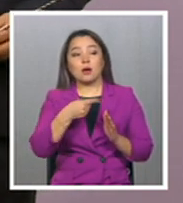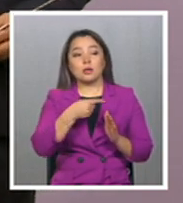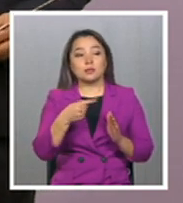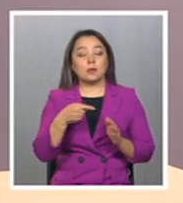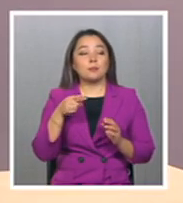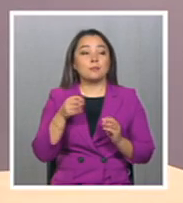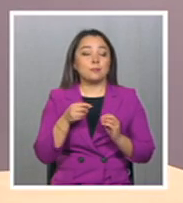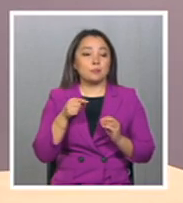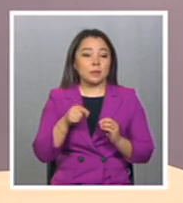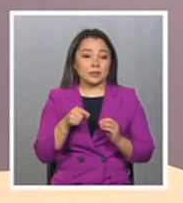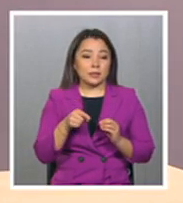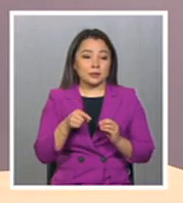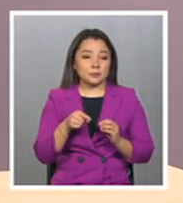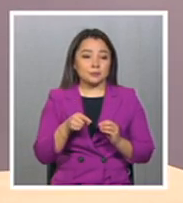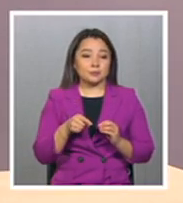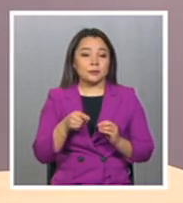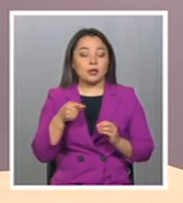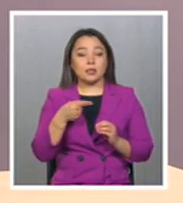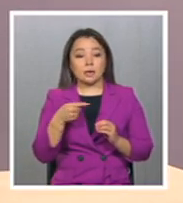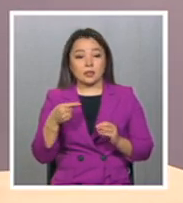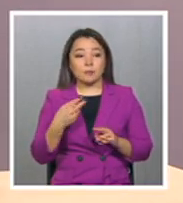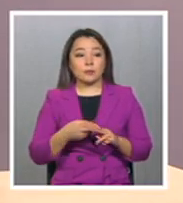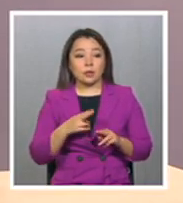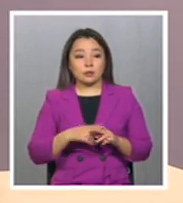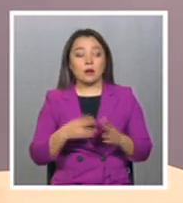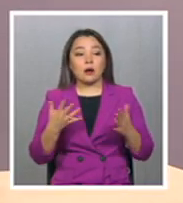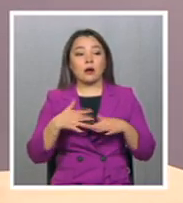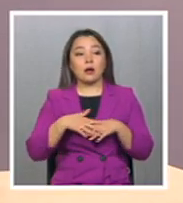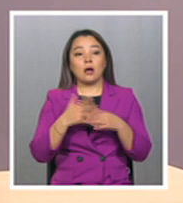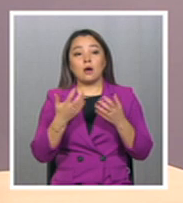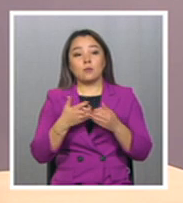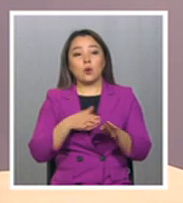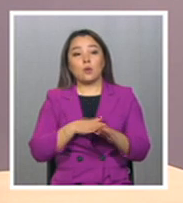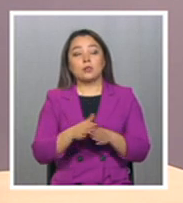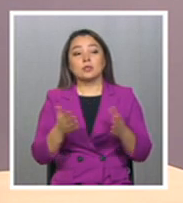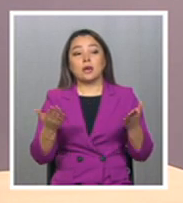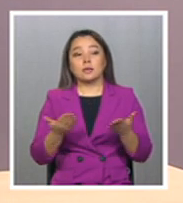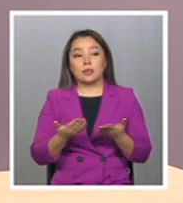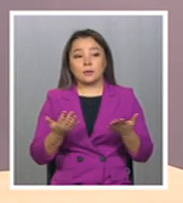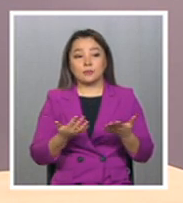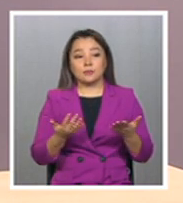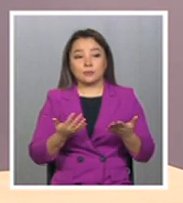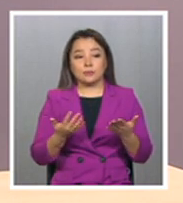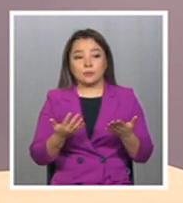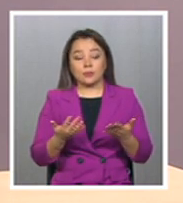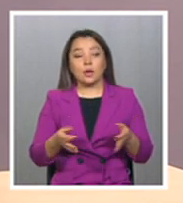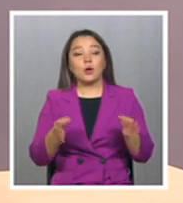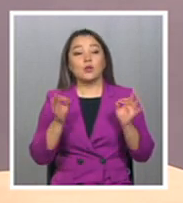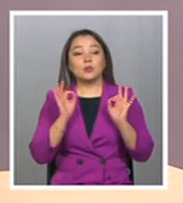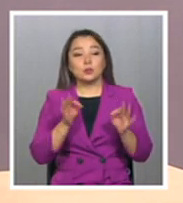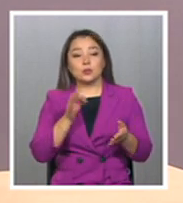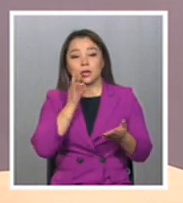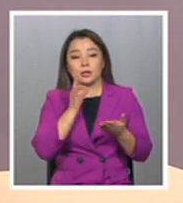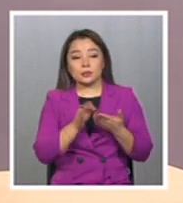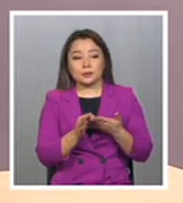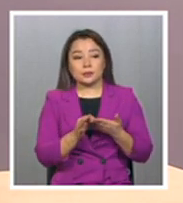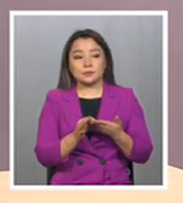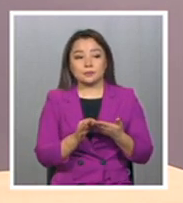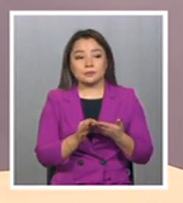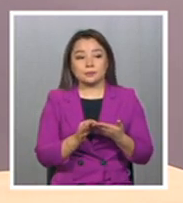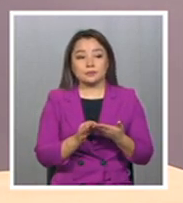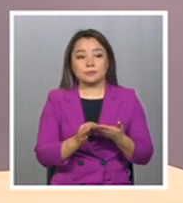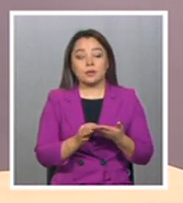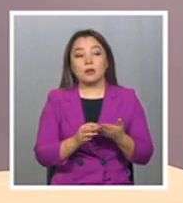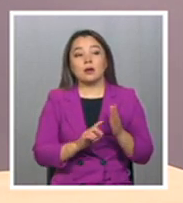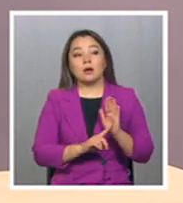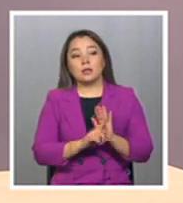азайтамыз. Балалар, алдымен қай амал орындалады? Дұрыс айтасыңдар.